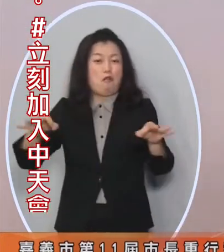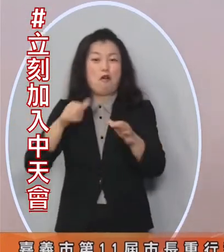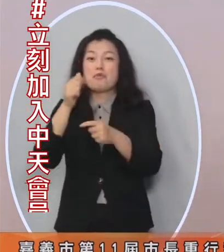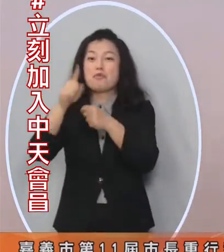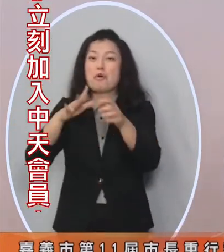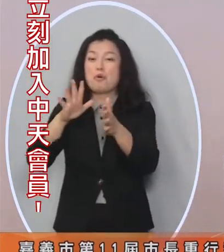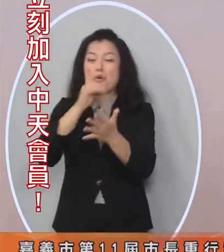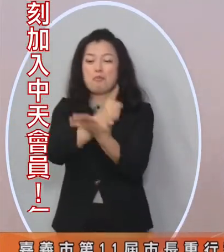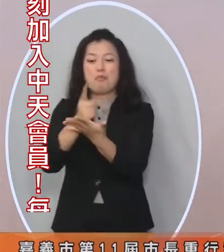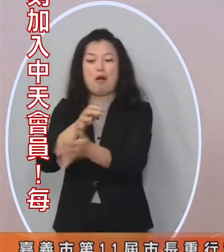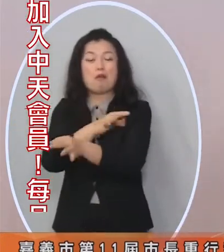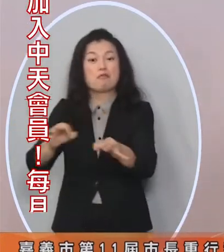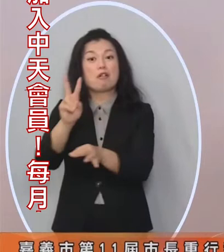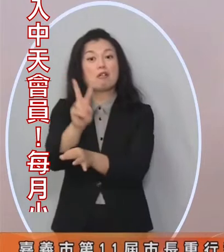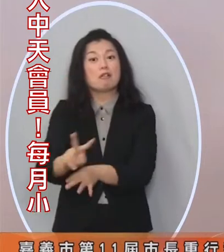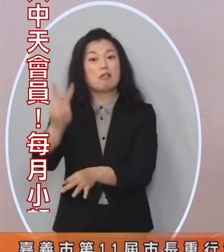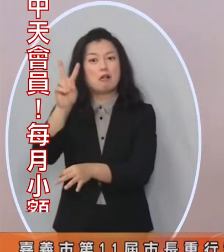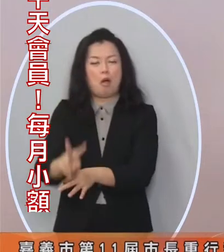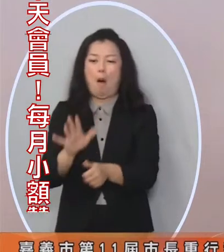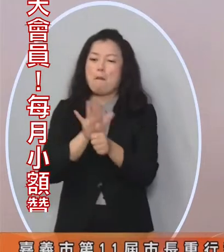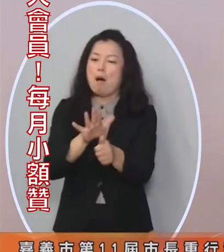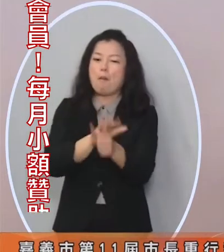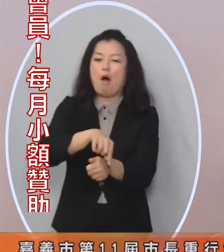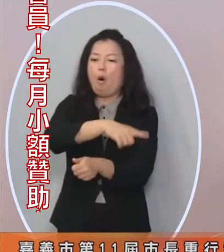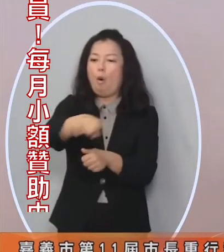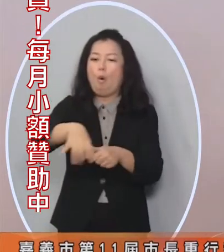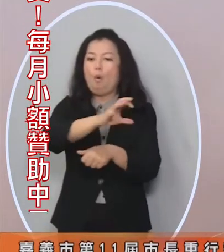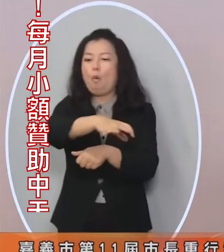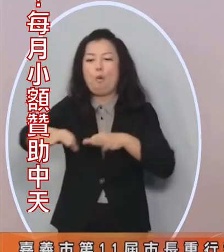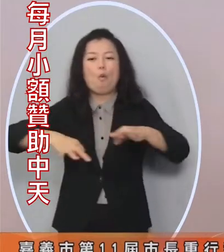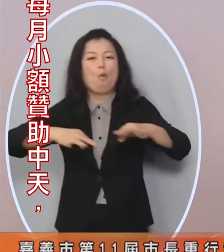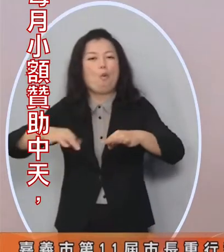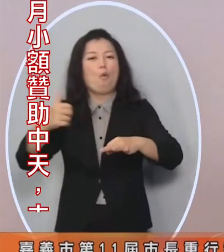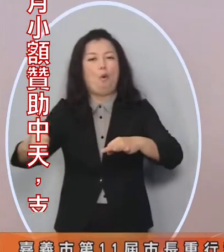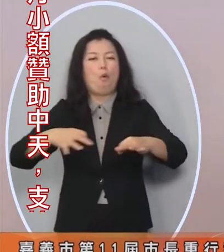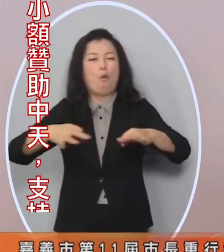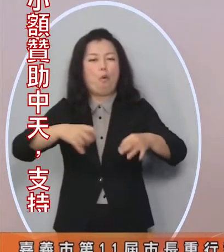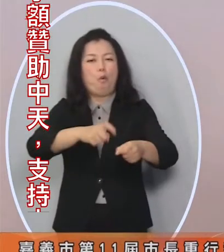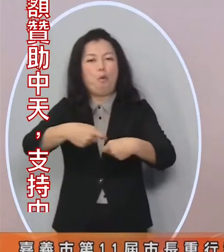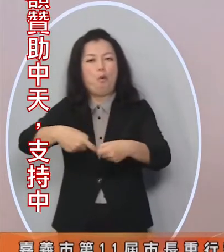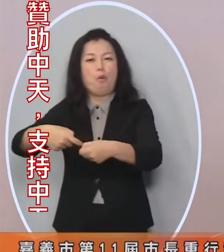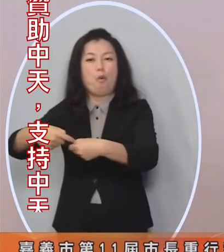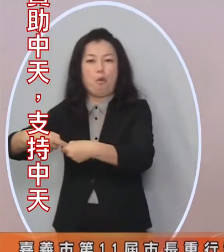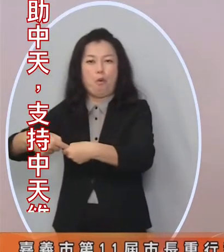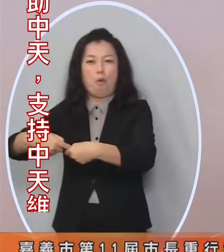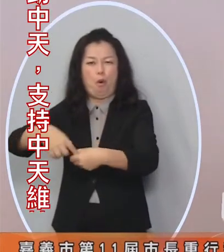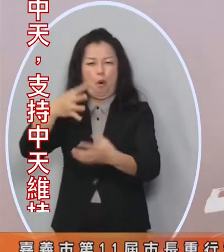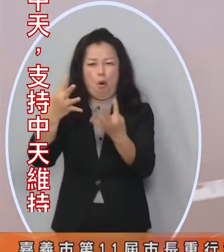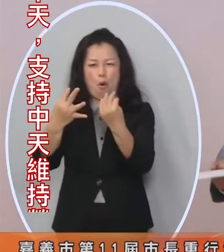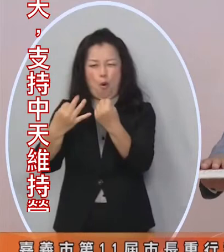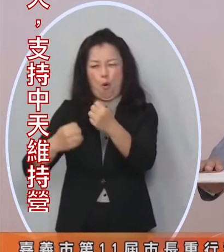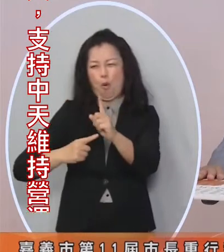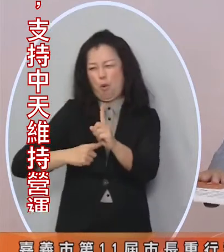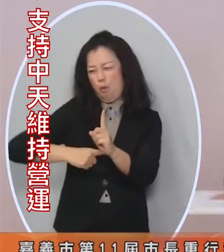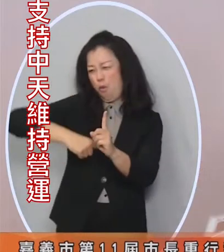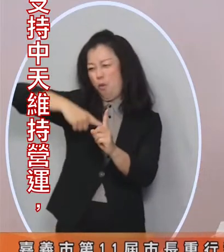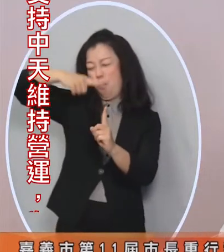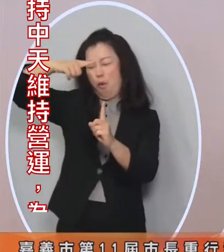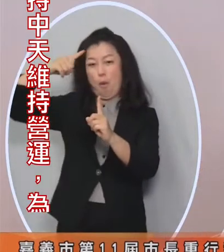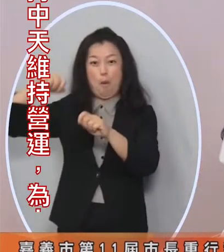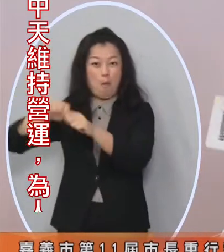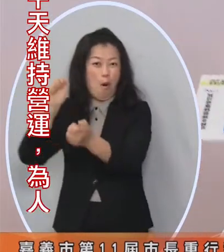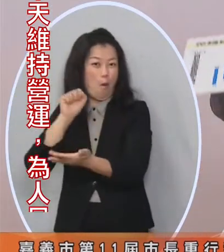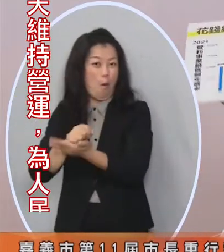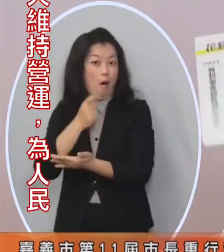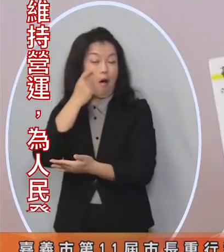发了2000块的现金，带动我们的经济发展，营业销售额创历史新高。很抱歉，我要